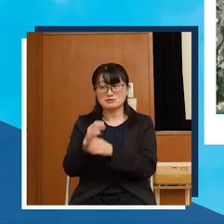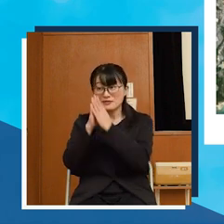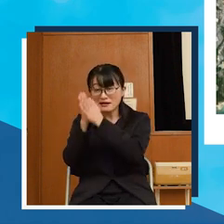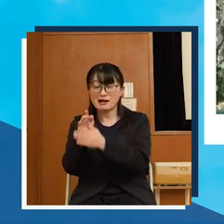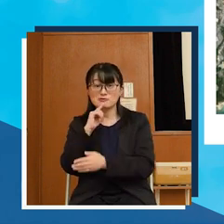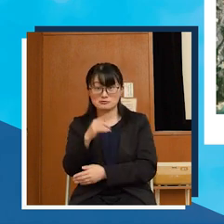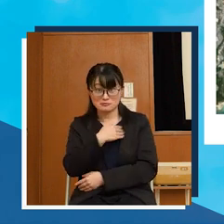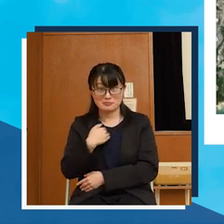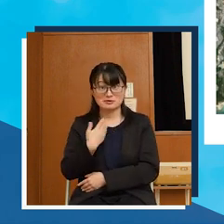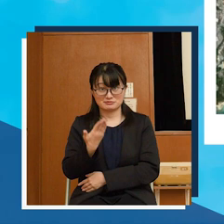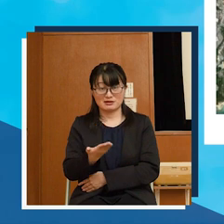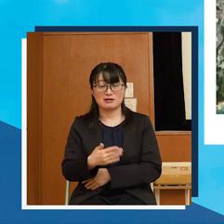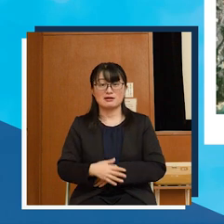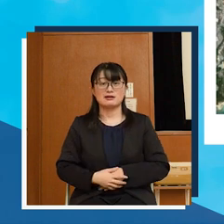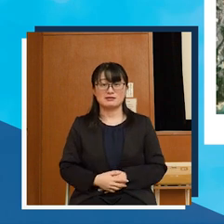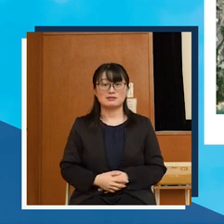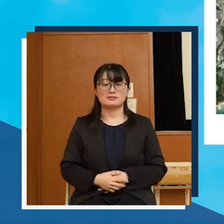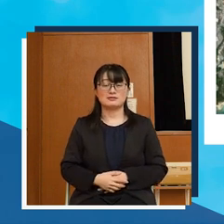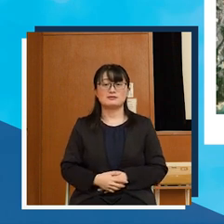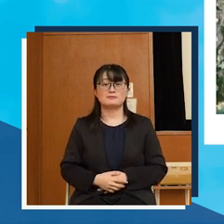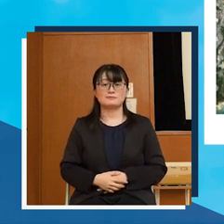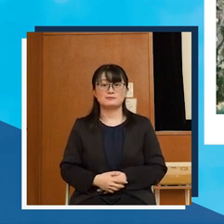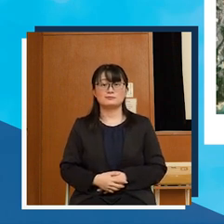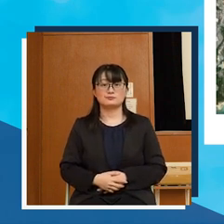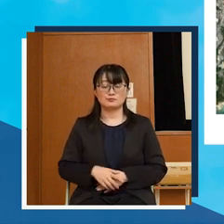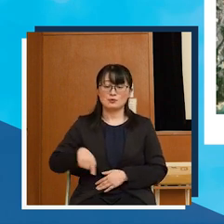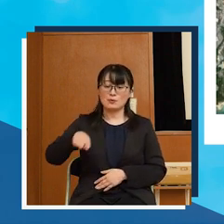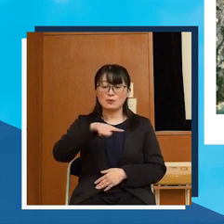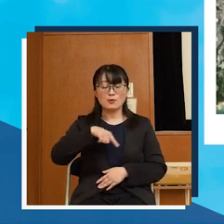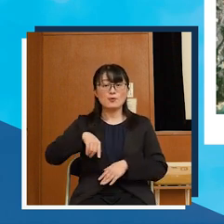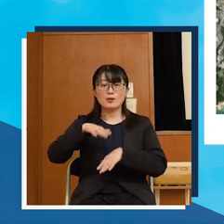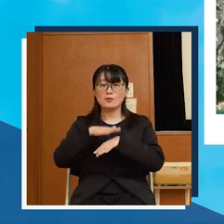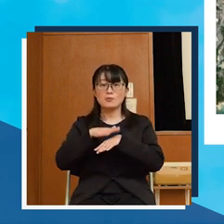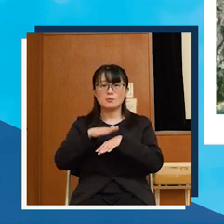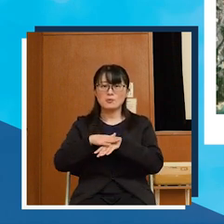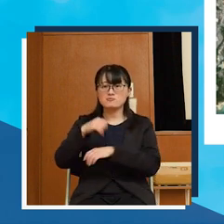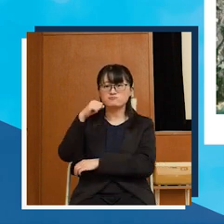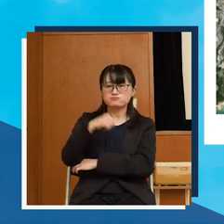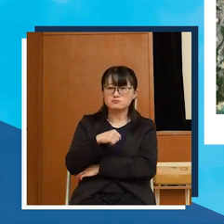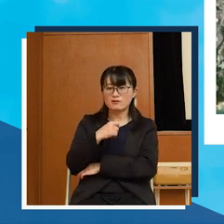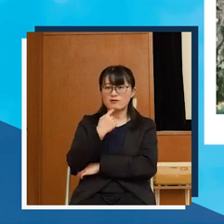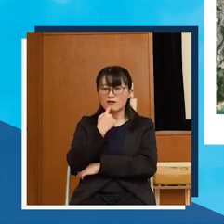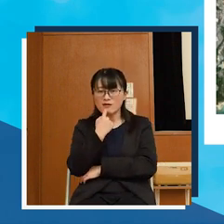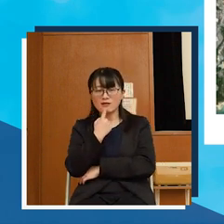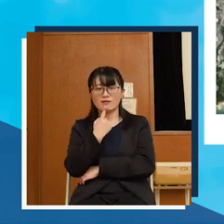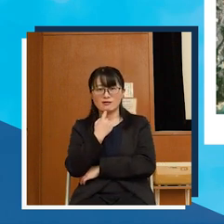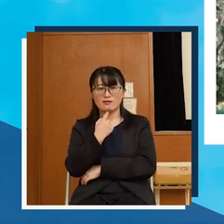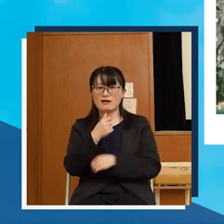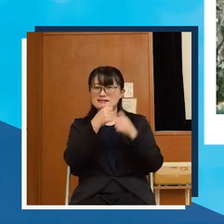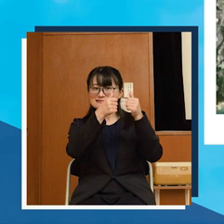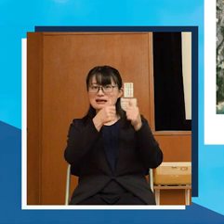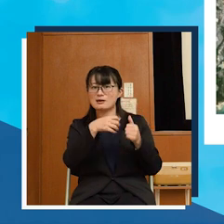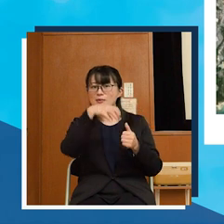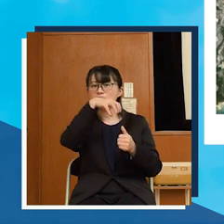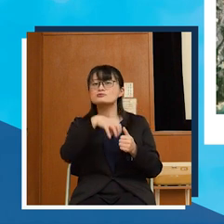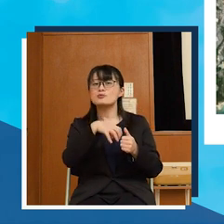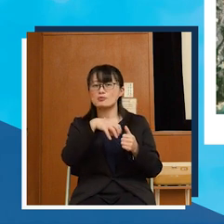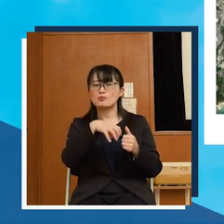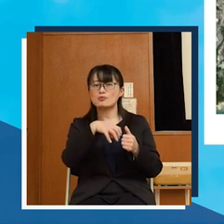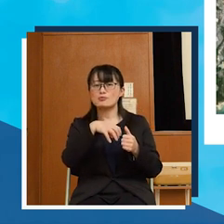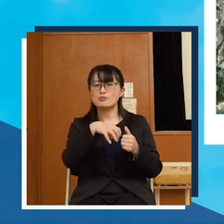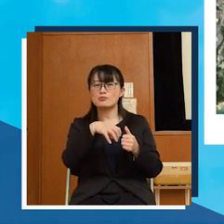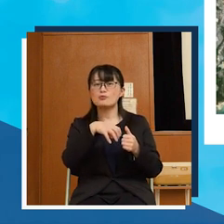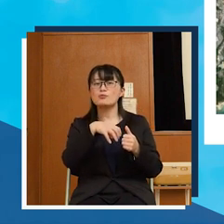に認められようとしてるということについて本来ならその内容について裁判所はもっと明確に防衛局に対し